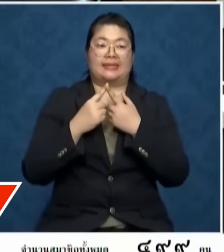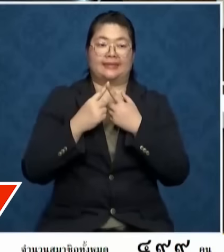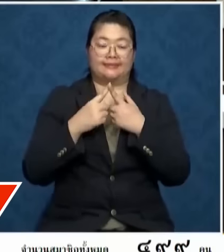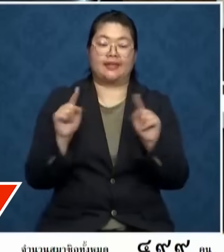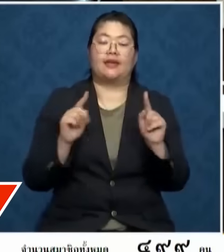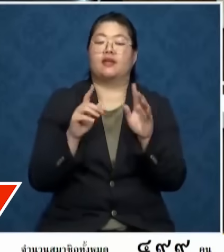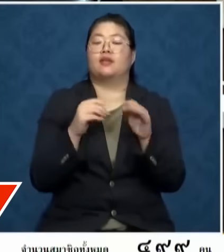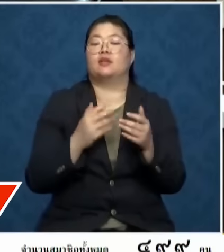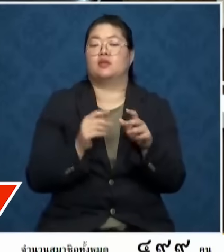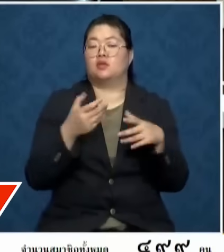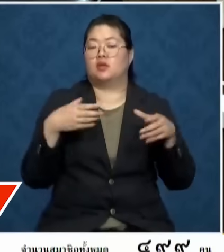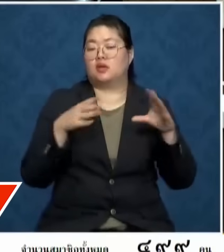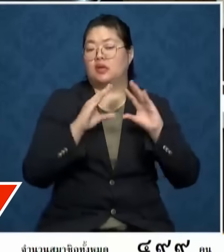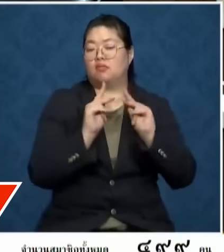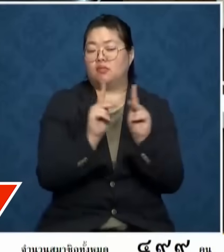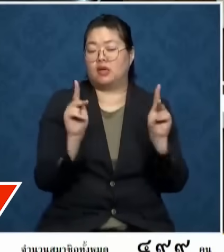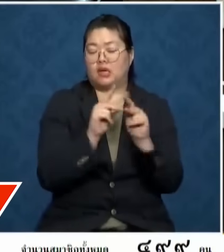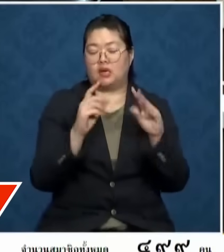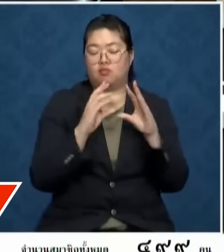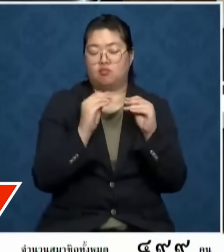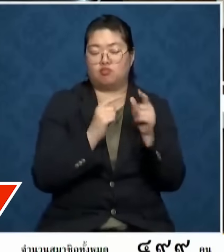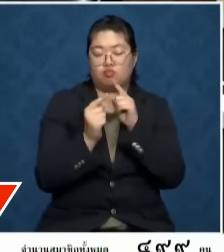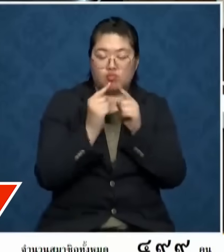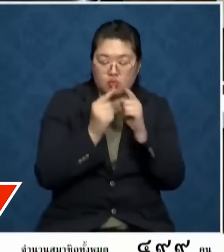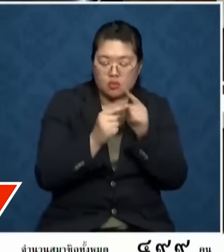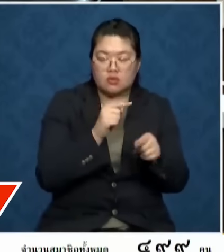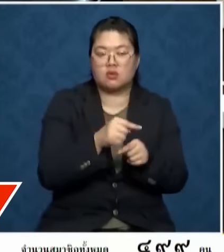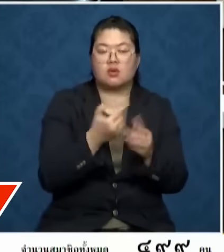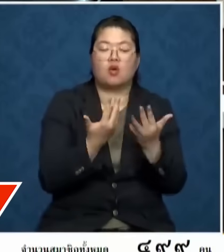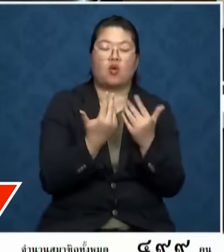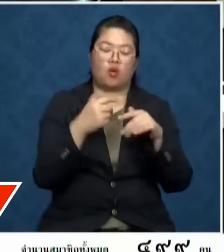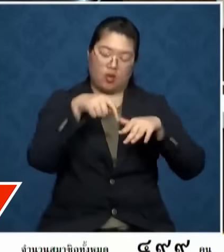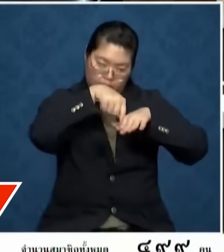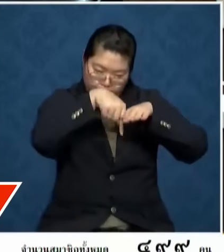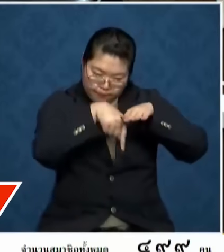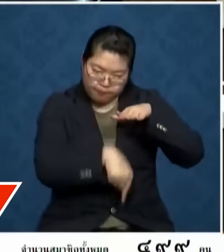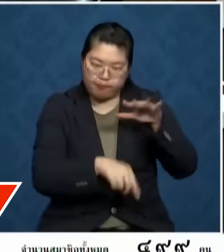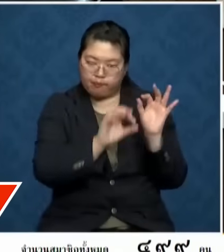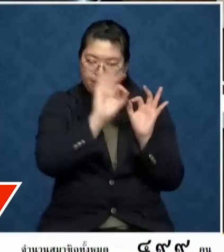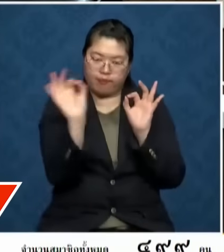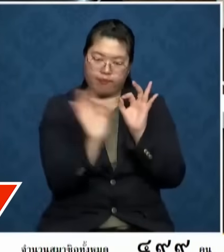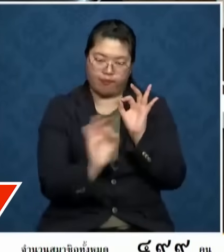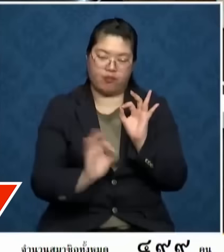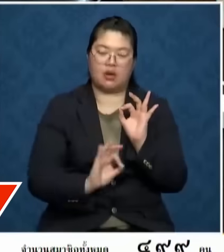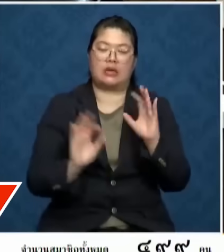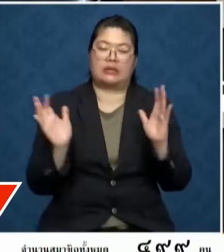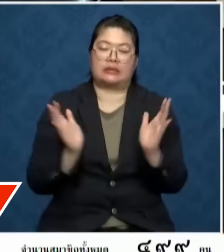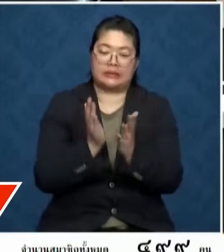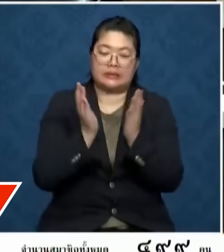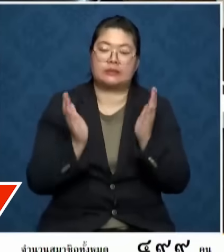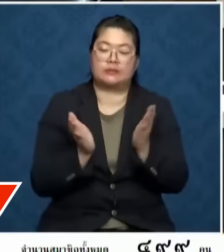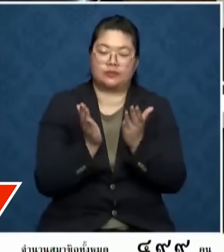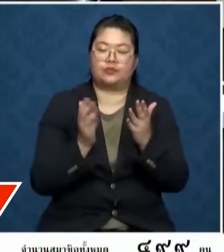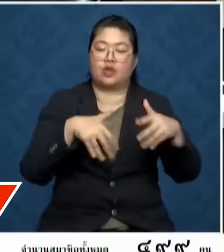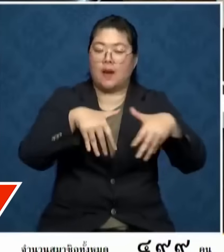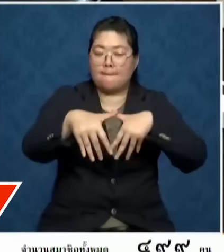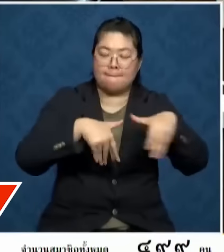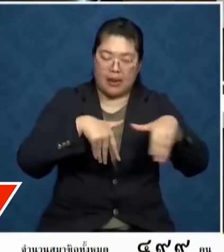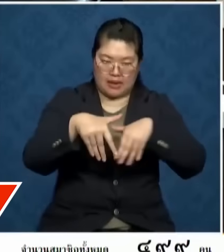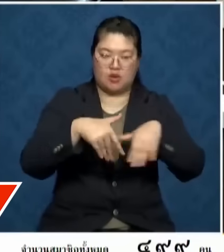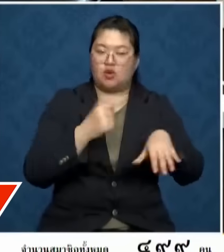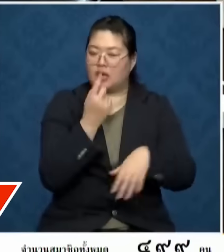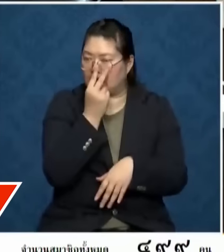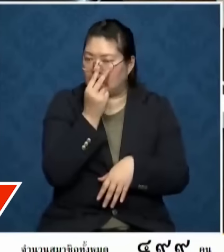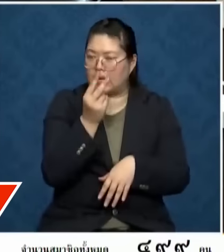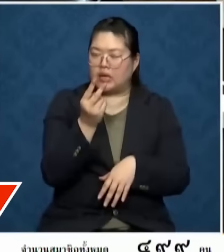กรรมาธิการเข้าใจว่าจะมีการลงนะครับในรายละเอียดแล้วก็ส่งเสริมสนับสนุนให้ประชาชนได้